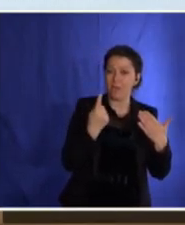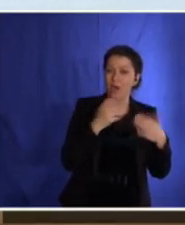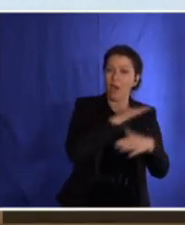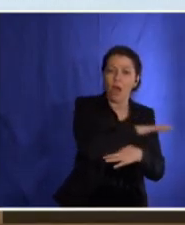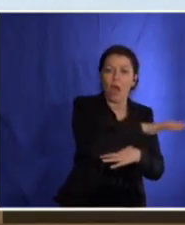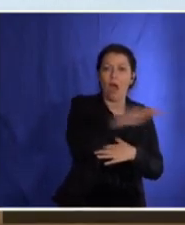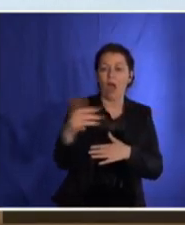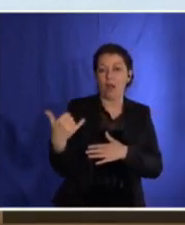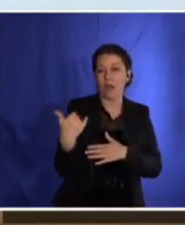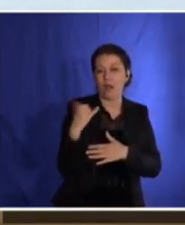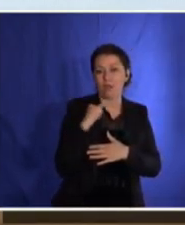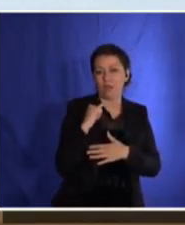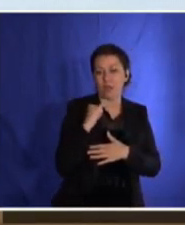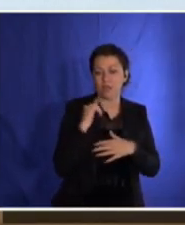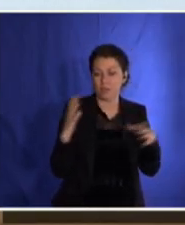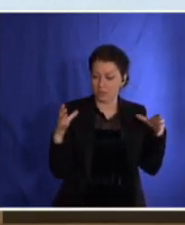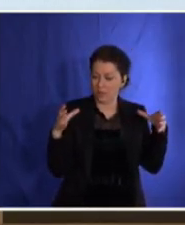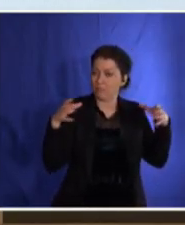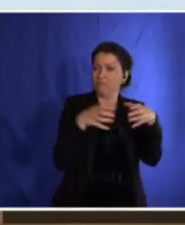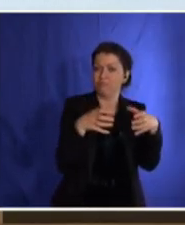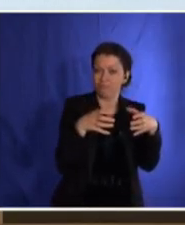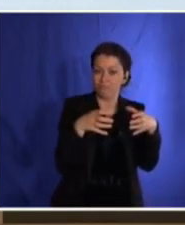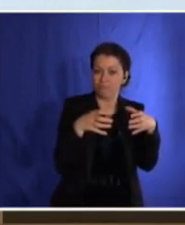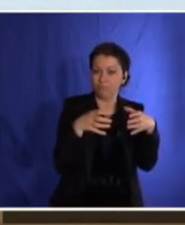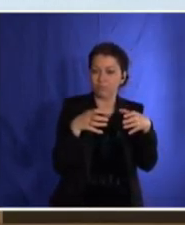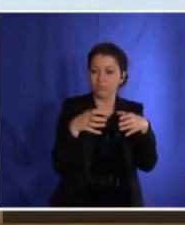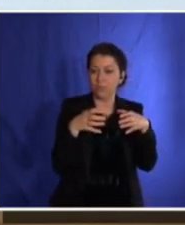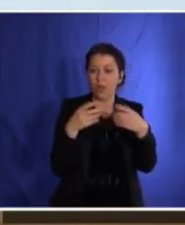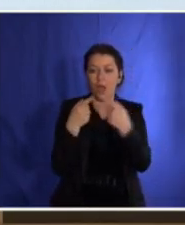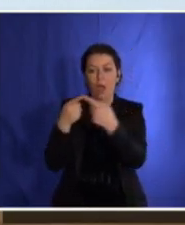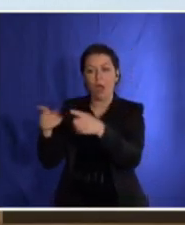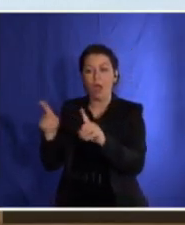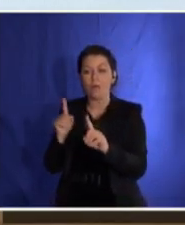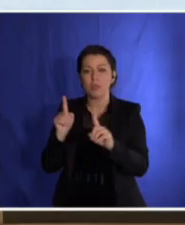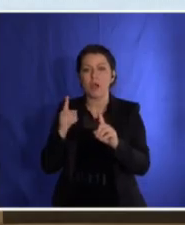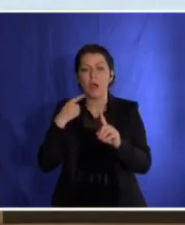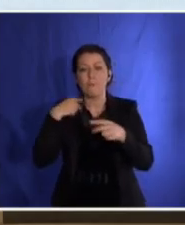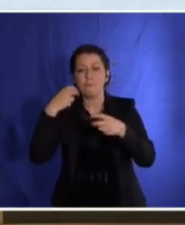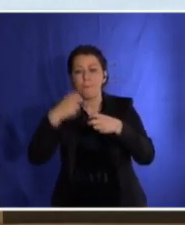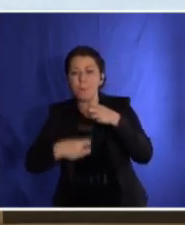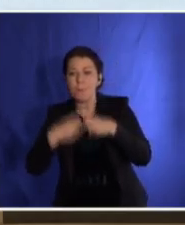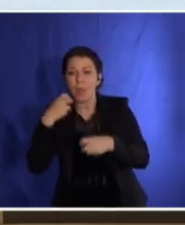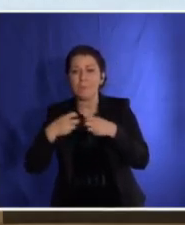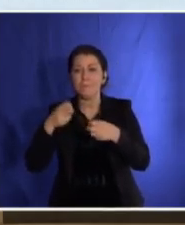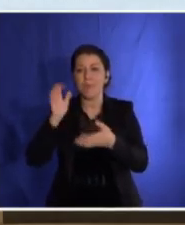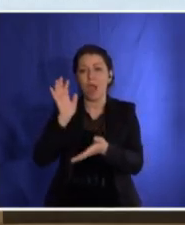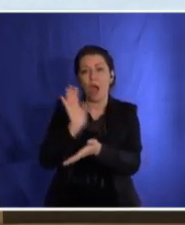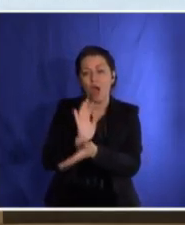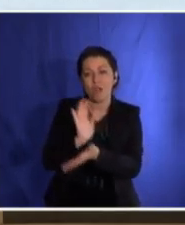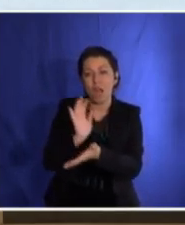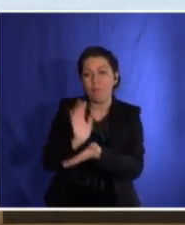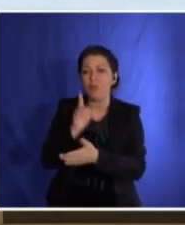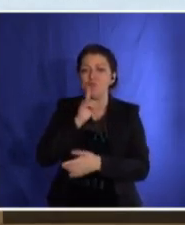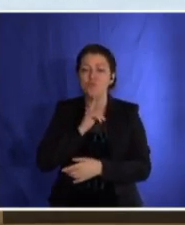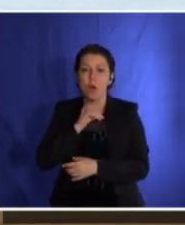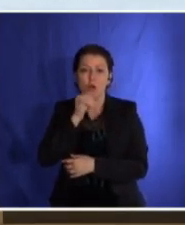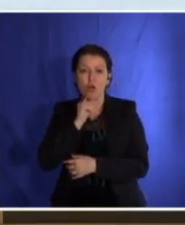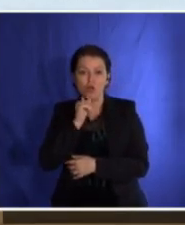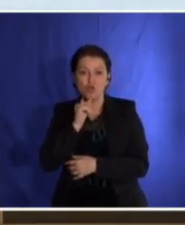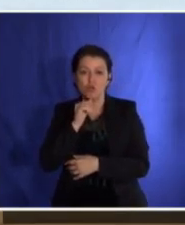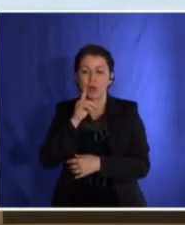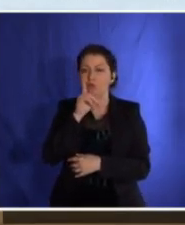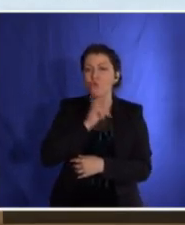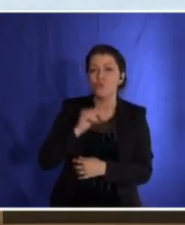Interessen. Andere sehen Probleme und Aufgaben nur grün, nur